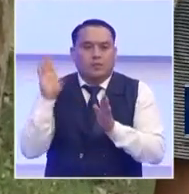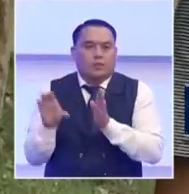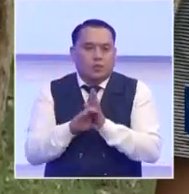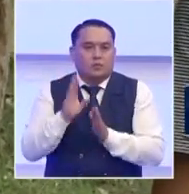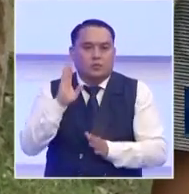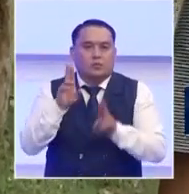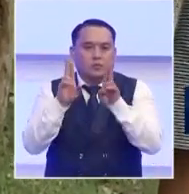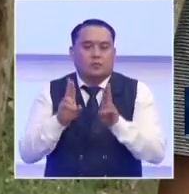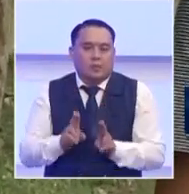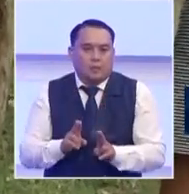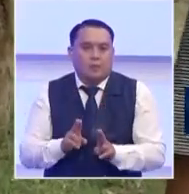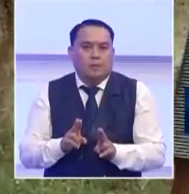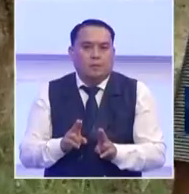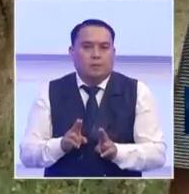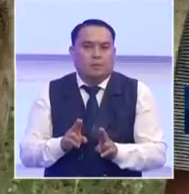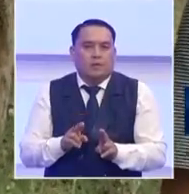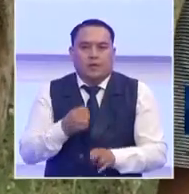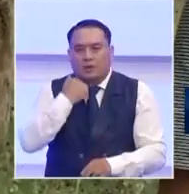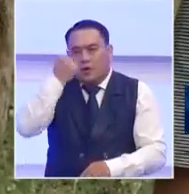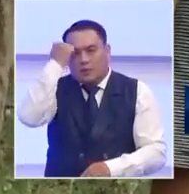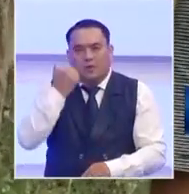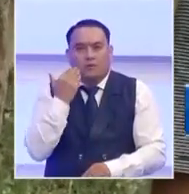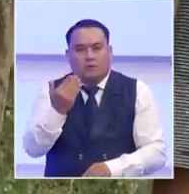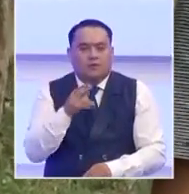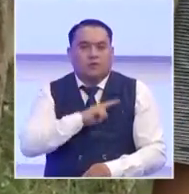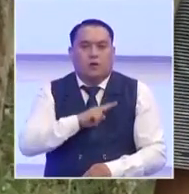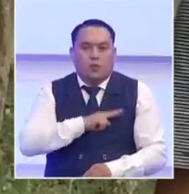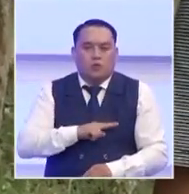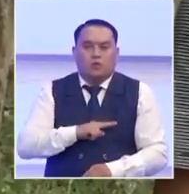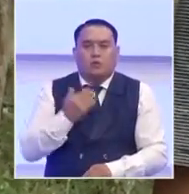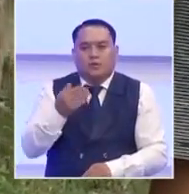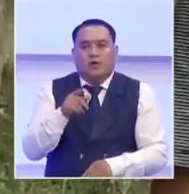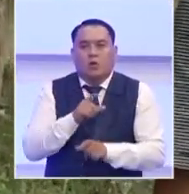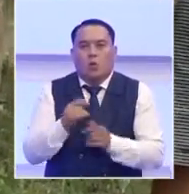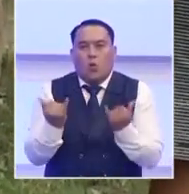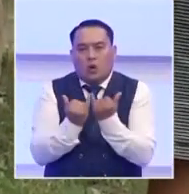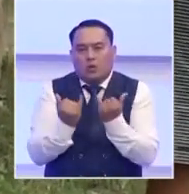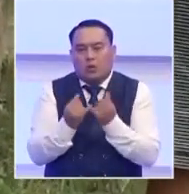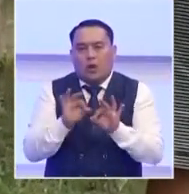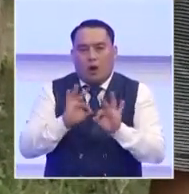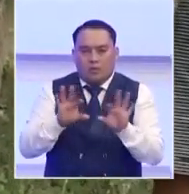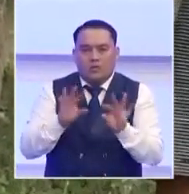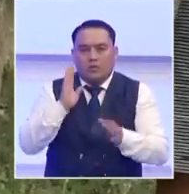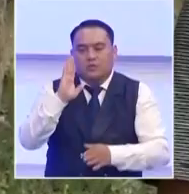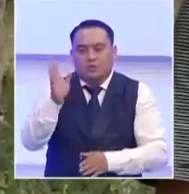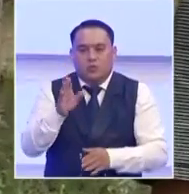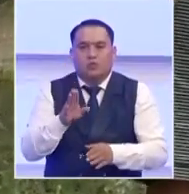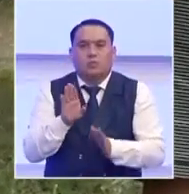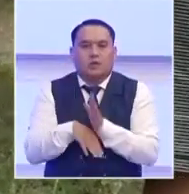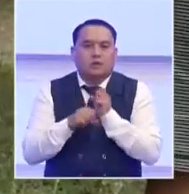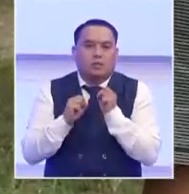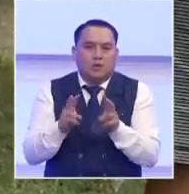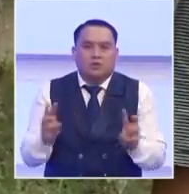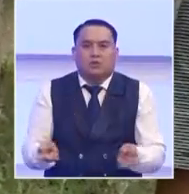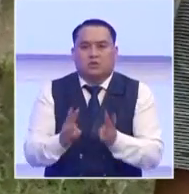жылдағыдай. Сіздерге ескерттеріңізге рахмет. Келген кісілерге, қонақтарымызға да түсіндіріп айтып жатырмыз. Өрт қауіпсіздігін